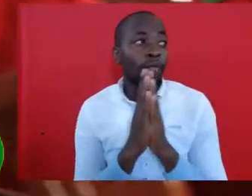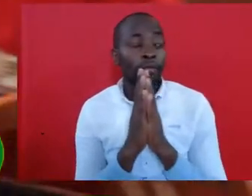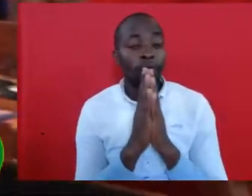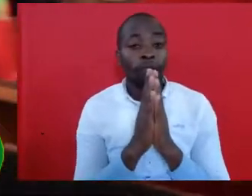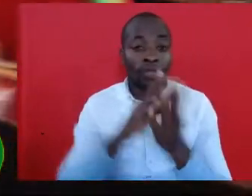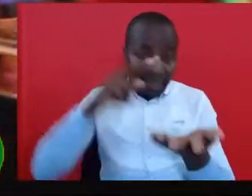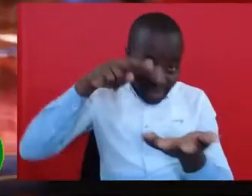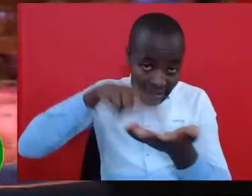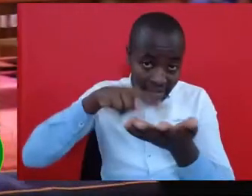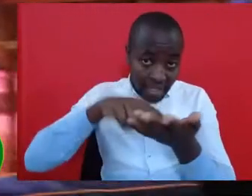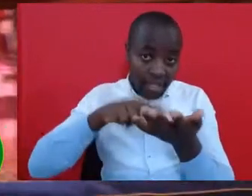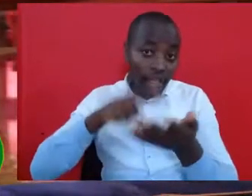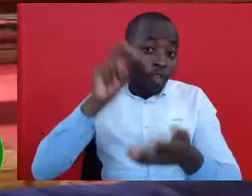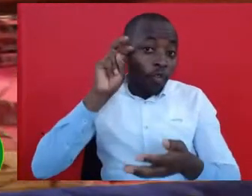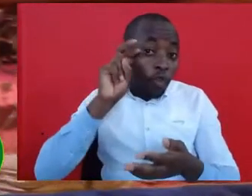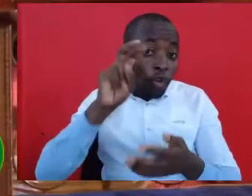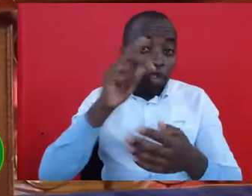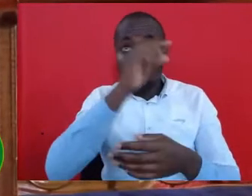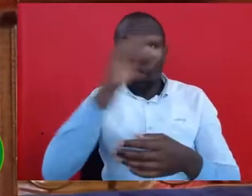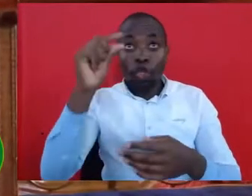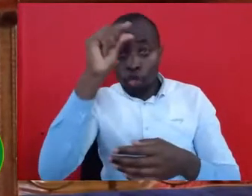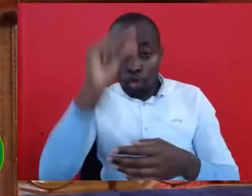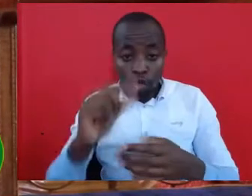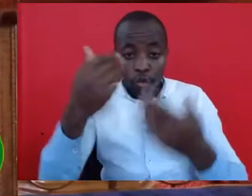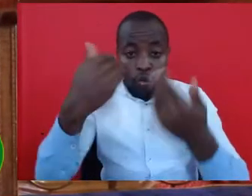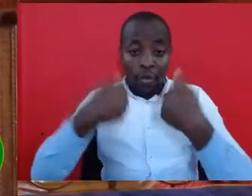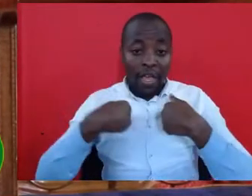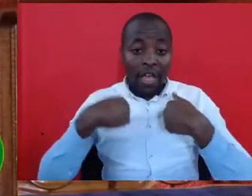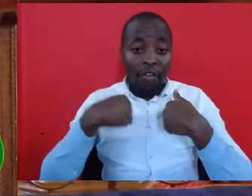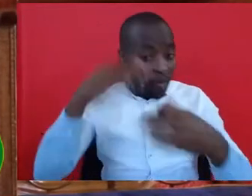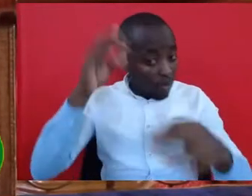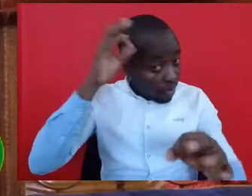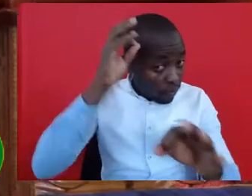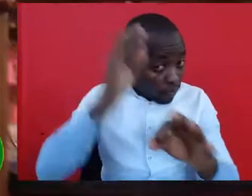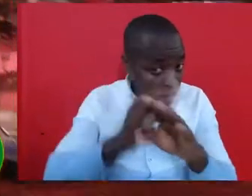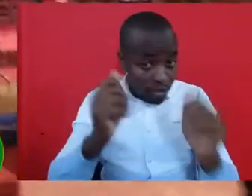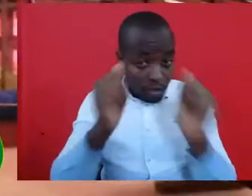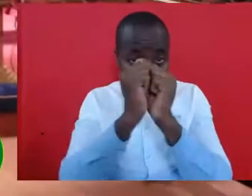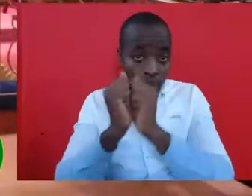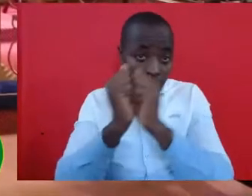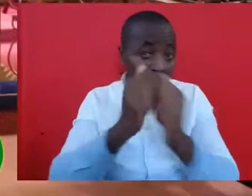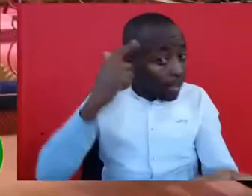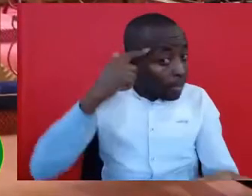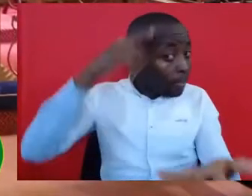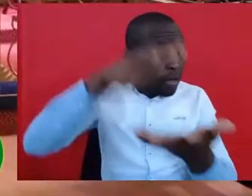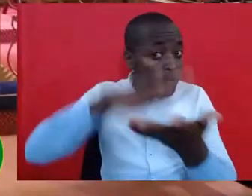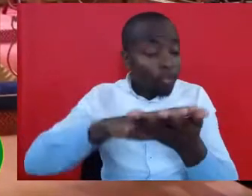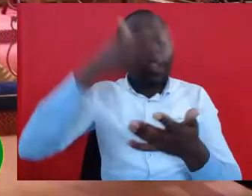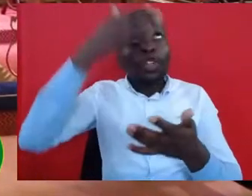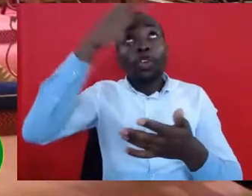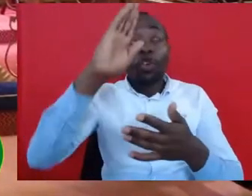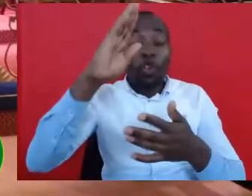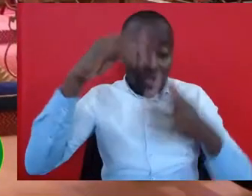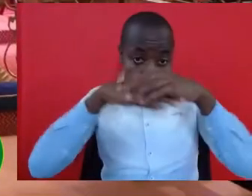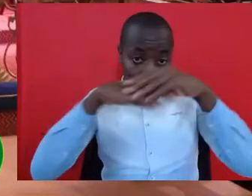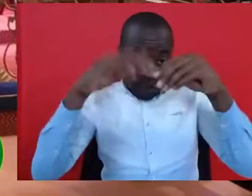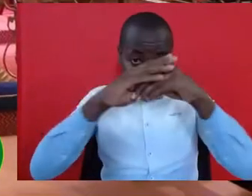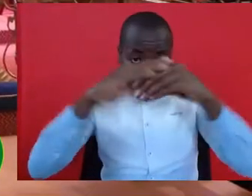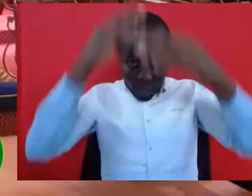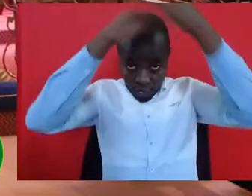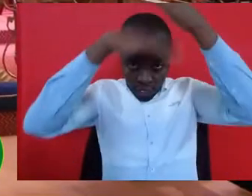Mama tazama msalaba, tuseme imani ya mitume pamoja. Namuamini Mungu Baba Mwenyezi, muumba mbingu na